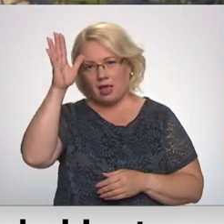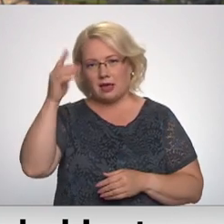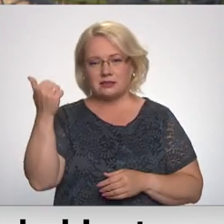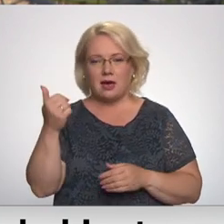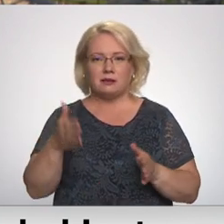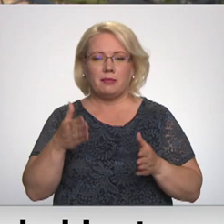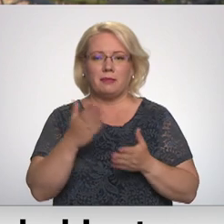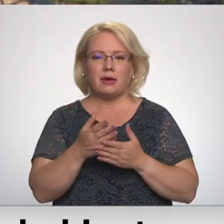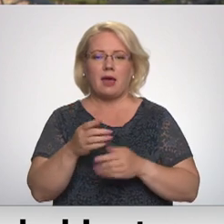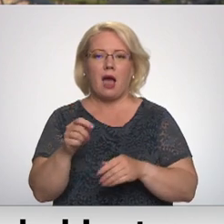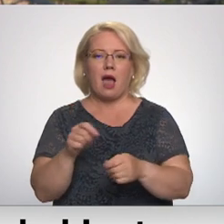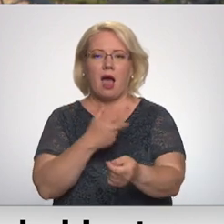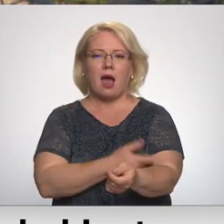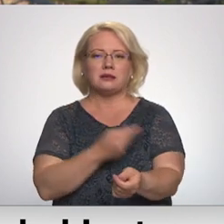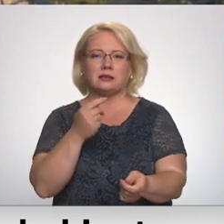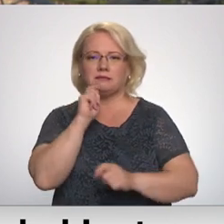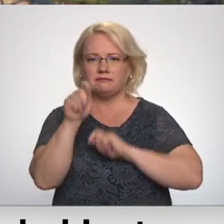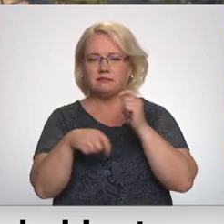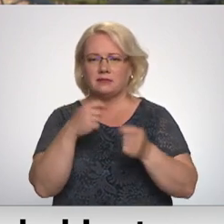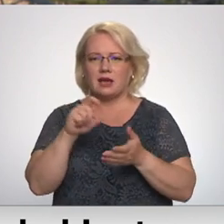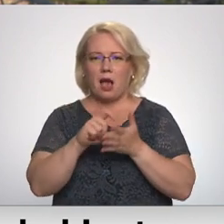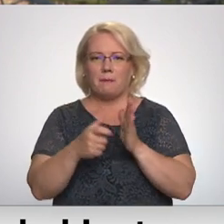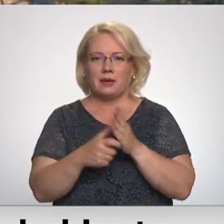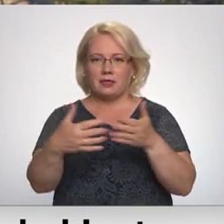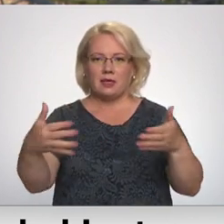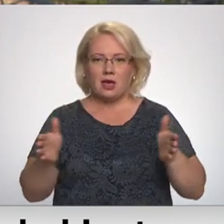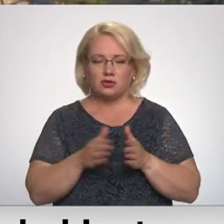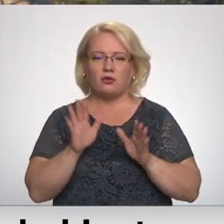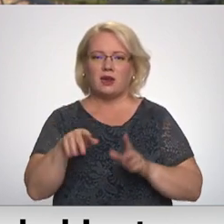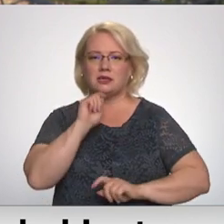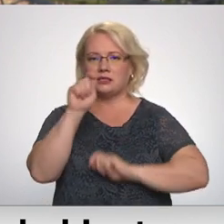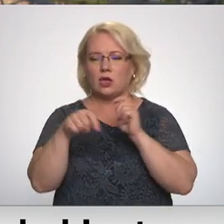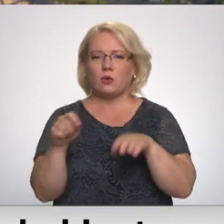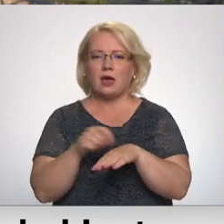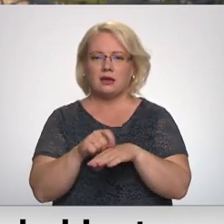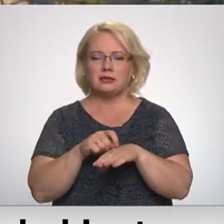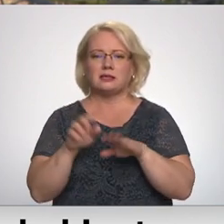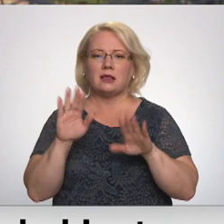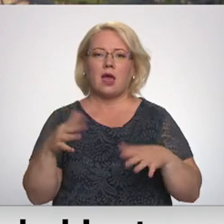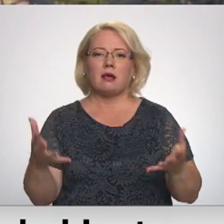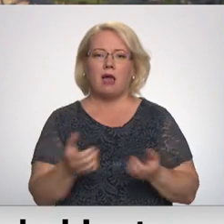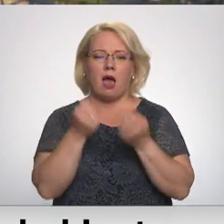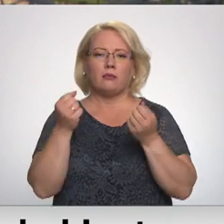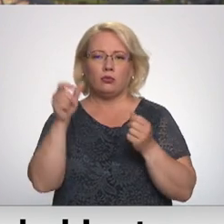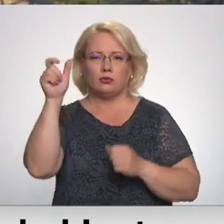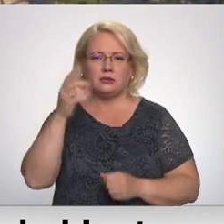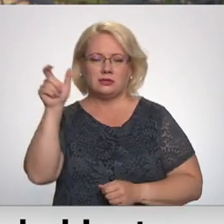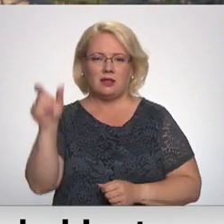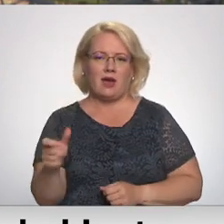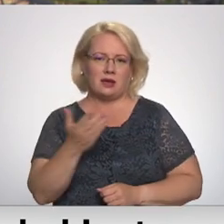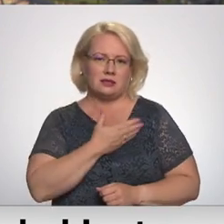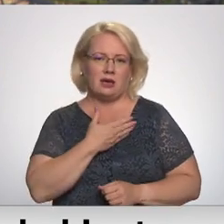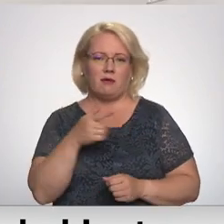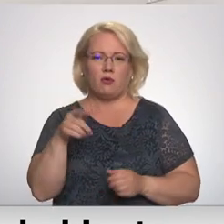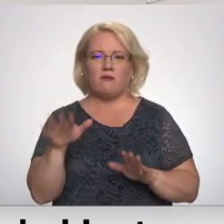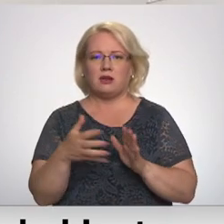atklāts asins ziedošanas kabinets, un tajā ikvienam donoram būs iespēja ziedot asinis, lai glābtu cilvēku dzīvības. Par to vairāk stāsta Madara Līcīte.